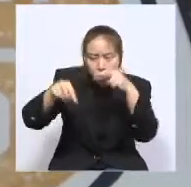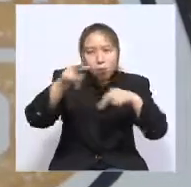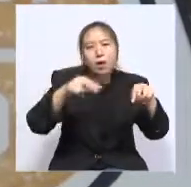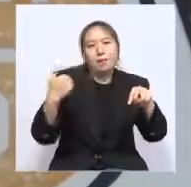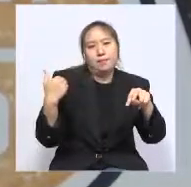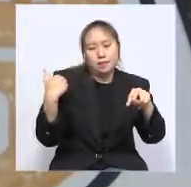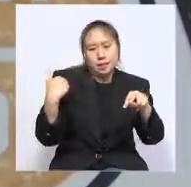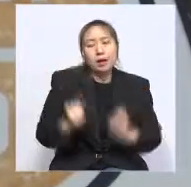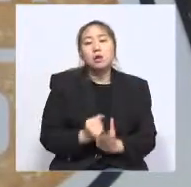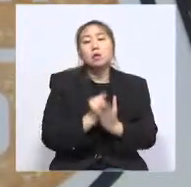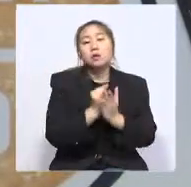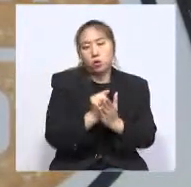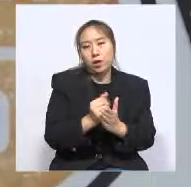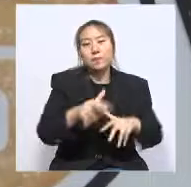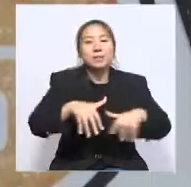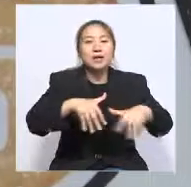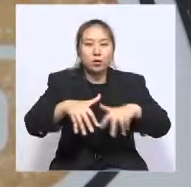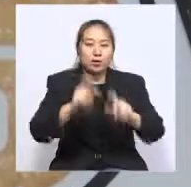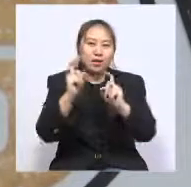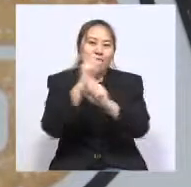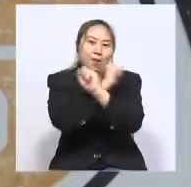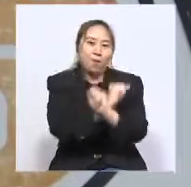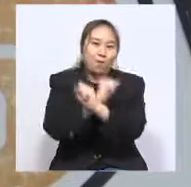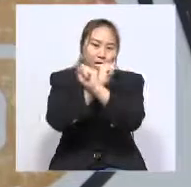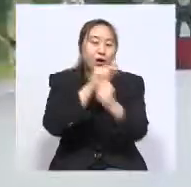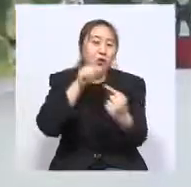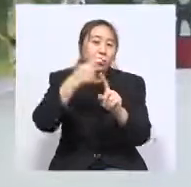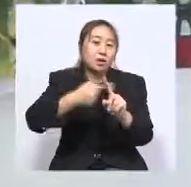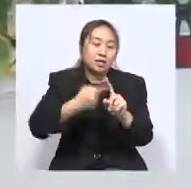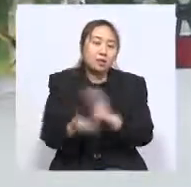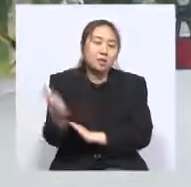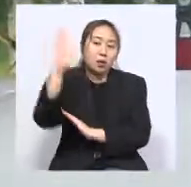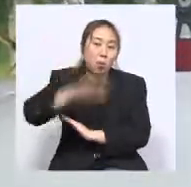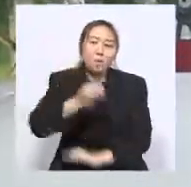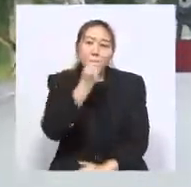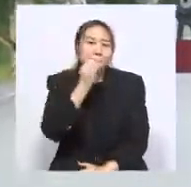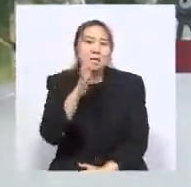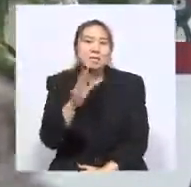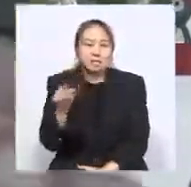บเพื่อให้การดูแลรักษาความปลอดภัยประชาชนตลอดห่วงเดือนรอมฎอนนี้ค่ะ